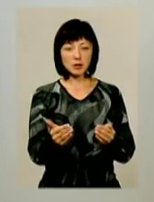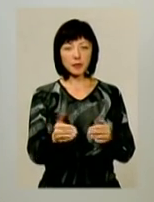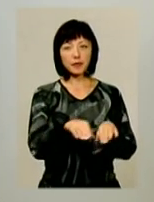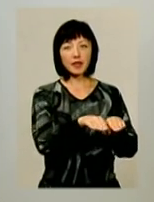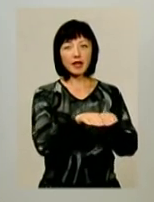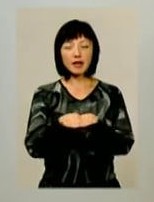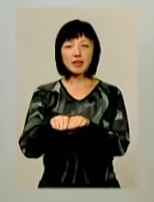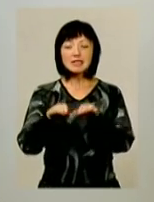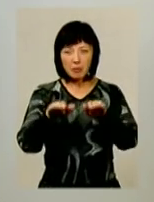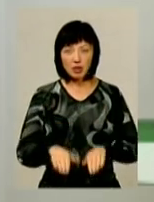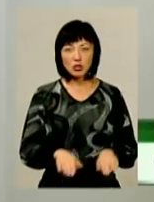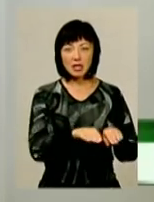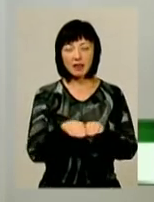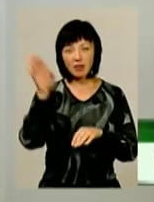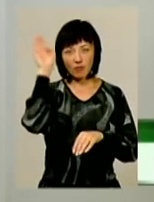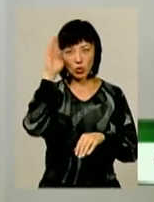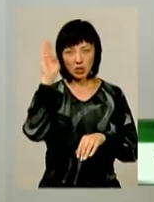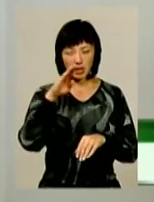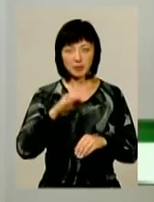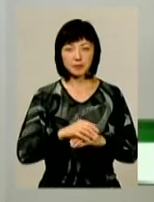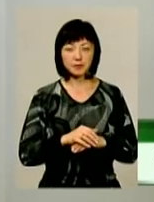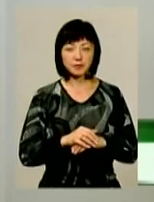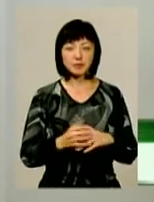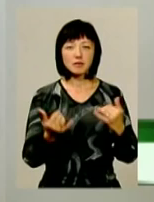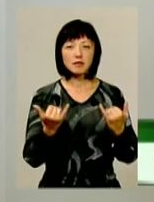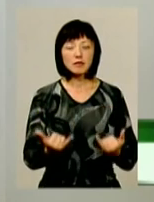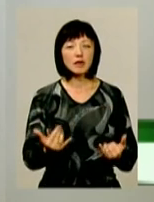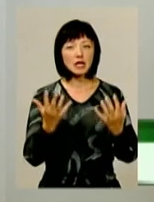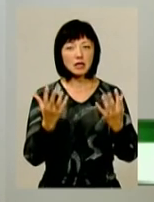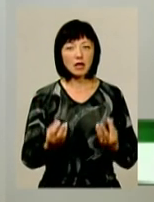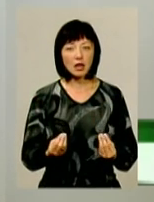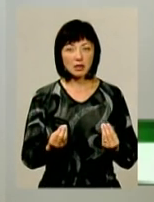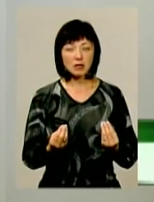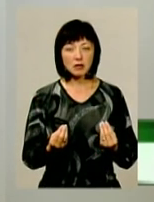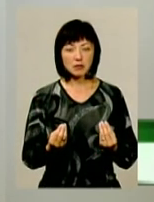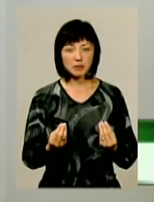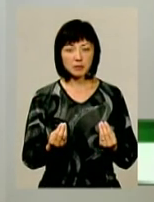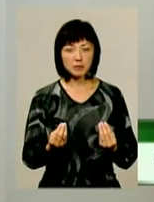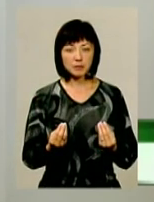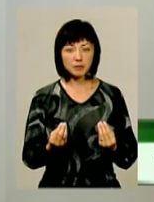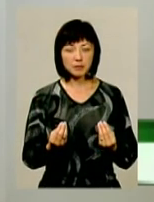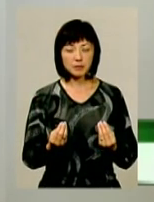рівень води. Гранично допустимий рівень води. Тобто на сьогоднішній день практично стають наші